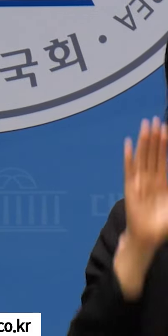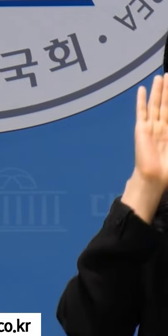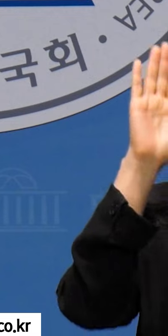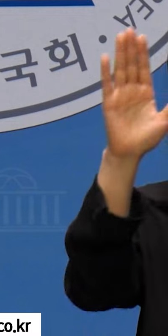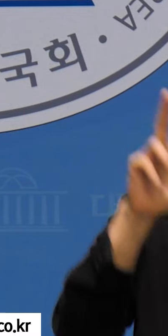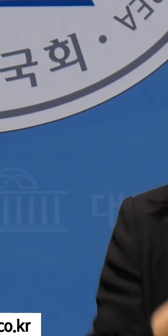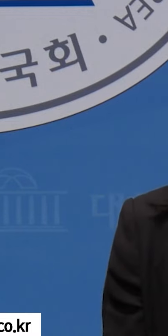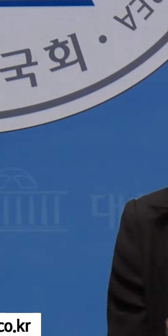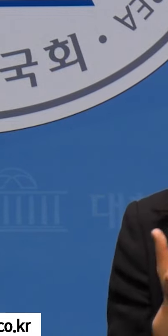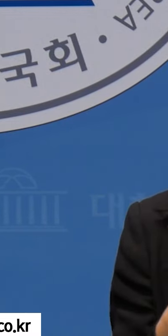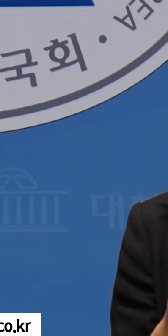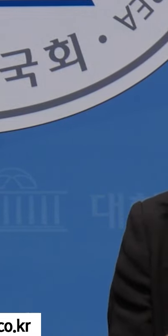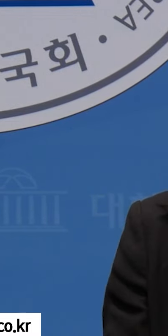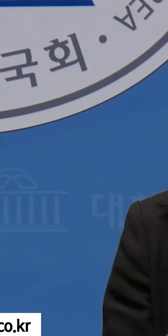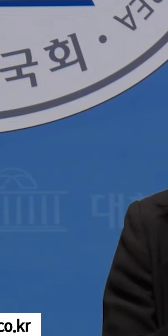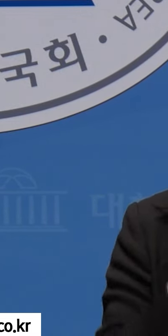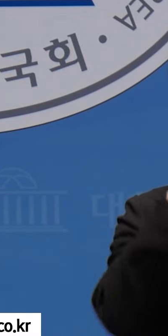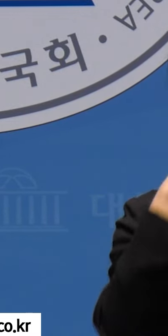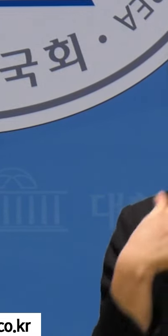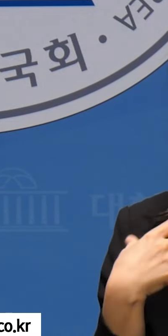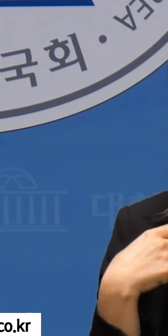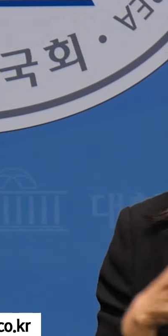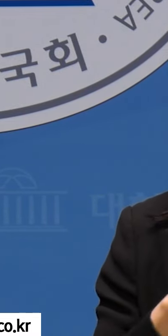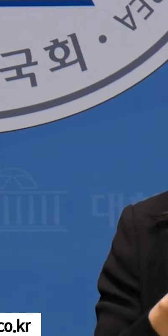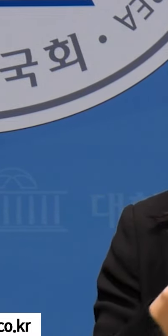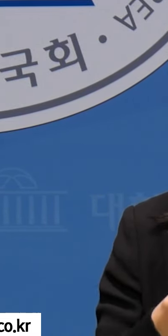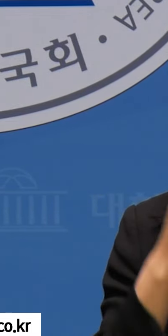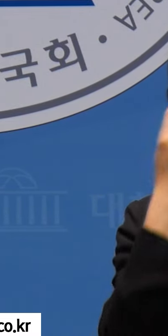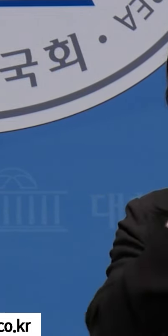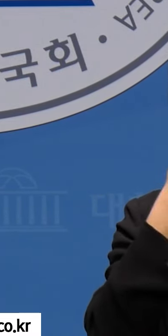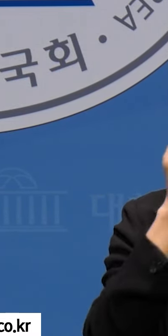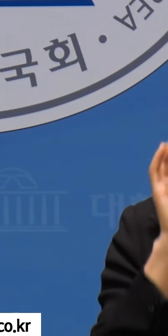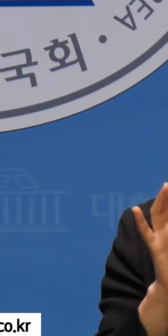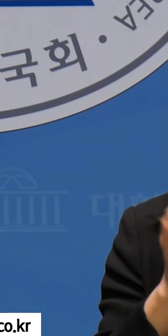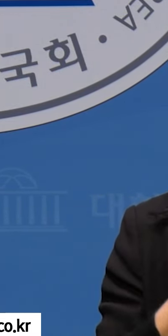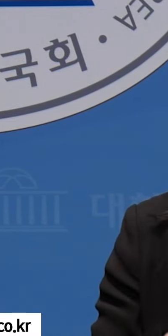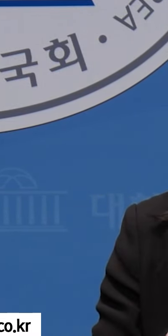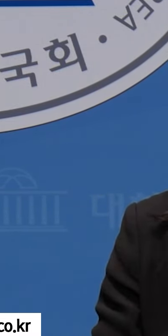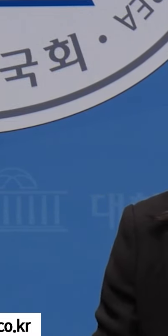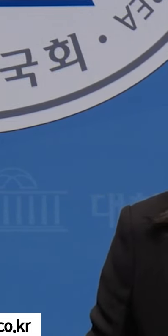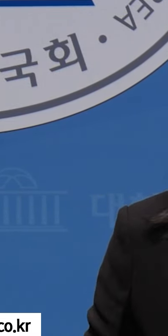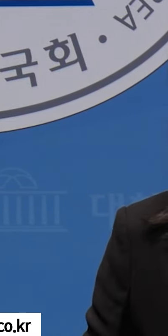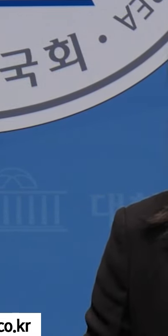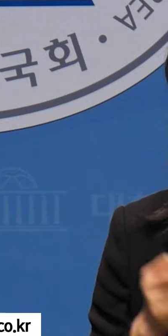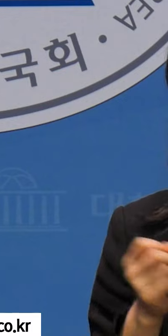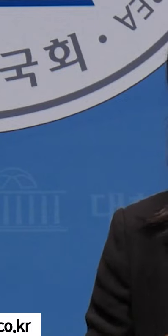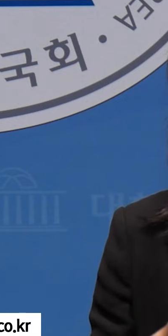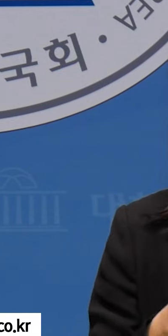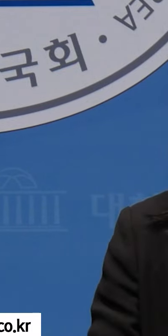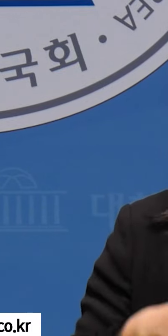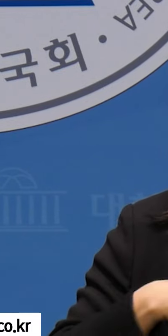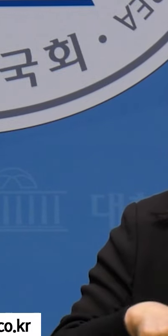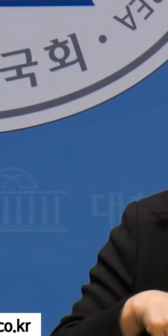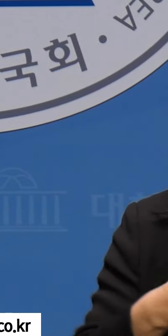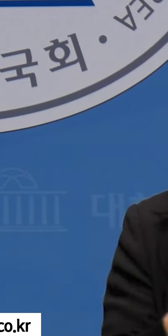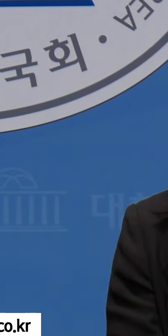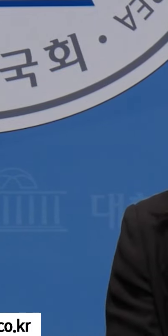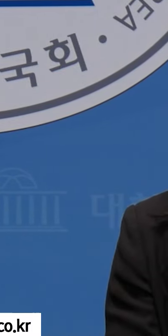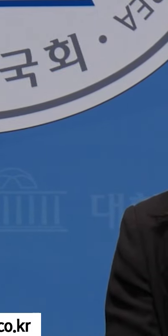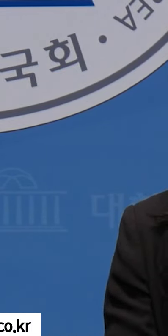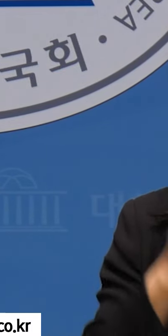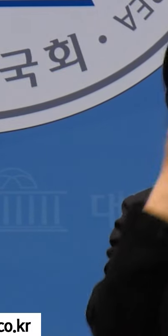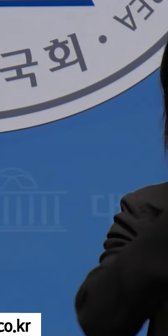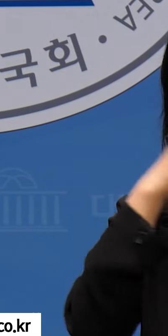앞으로는 이런 일이 재발하지 않도록 정부가 지자체 관련 기관들은 주최 측과 협력해 철저한